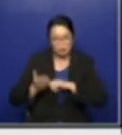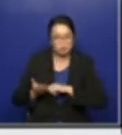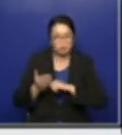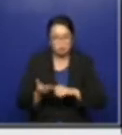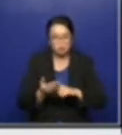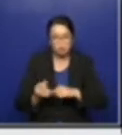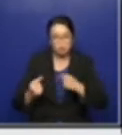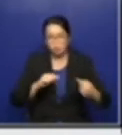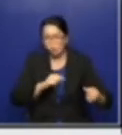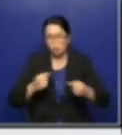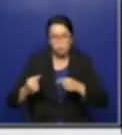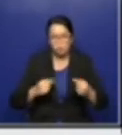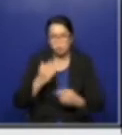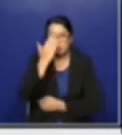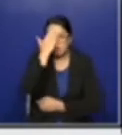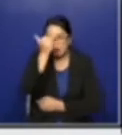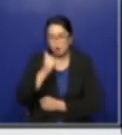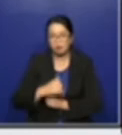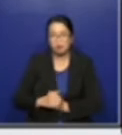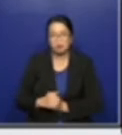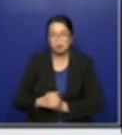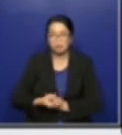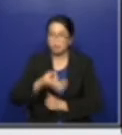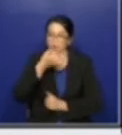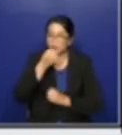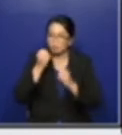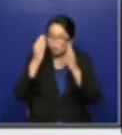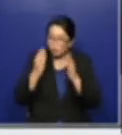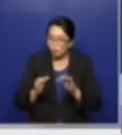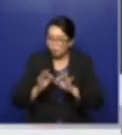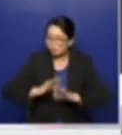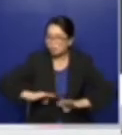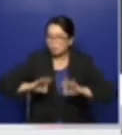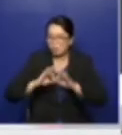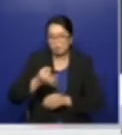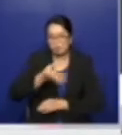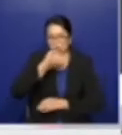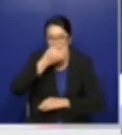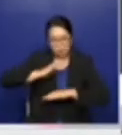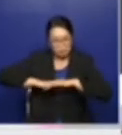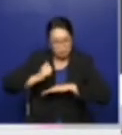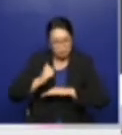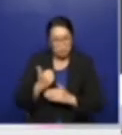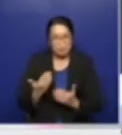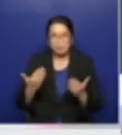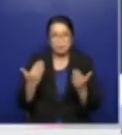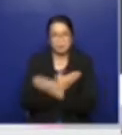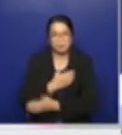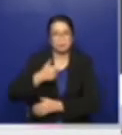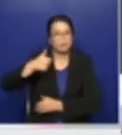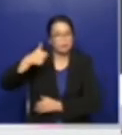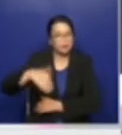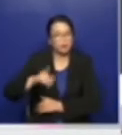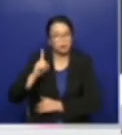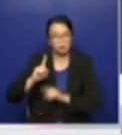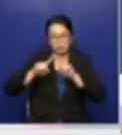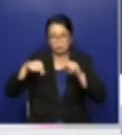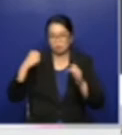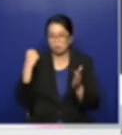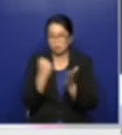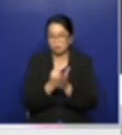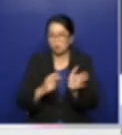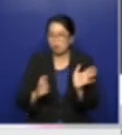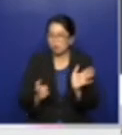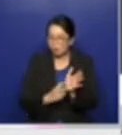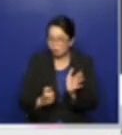งกันทำไมครับวิชาชีพครูเป็นวิชาชีพชั้นสูงแน่ท่านเปลี่ยนแปลงไม่ได้ต้องมีใบประกอบวิชาชี